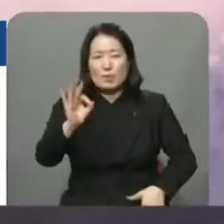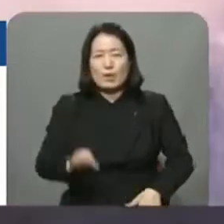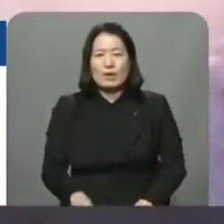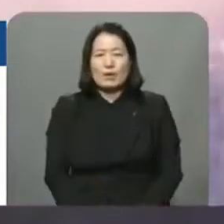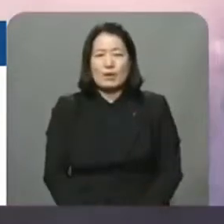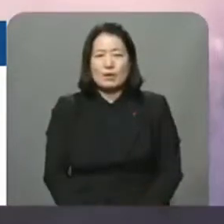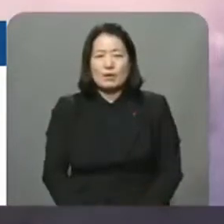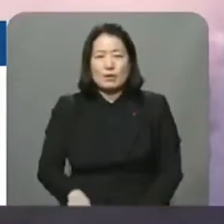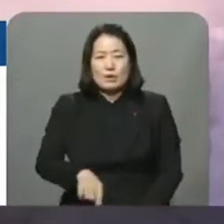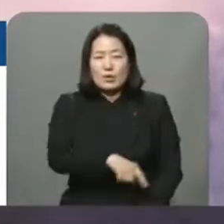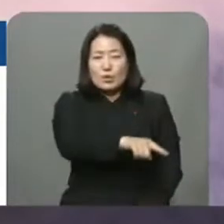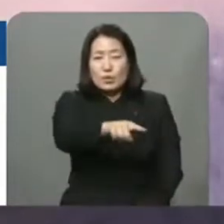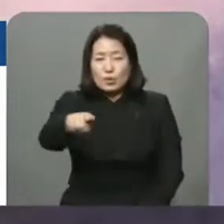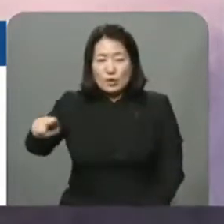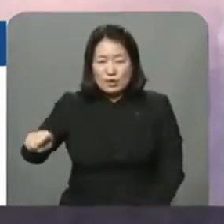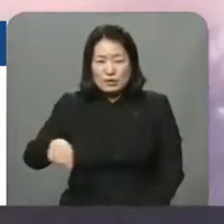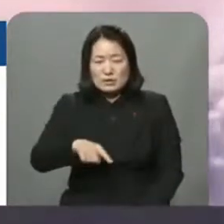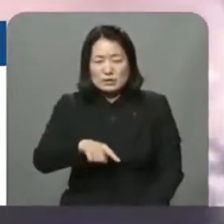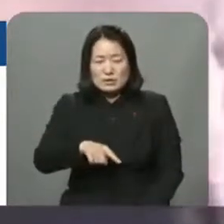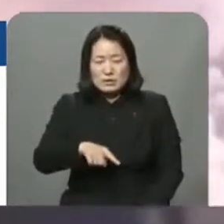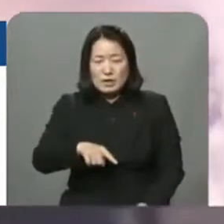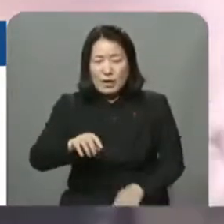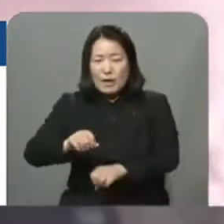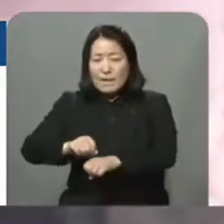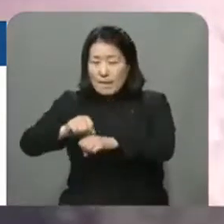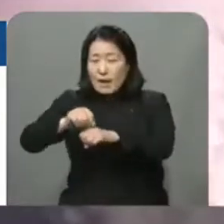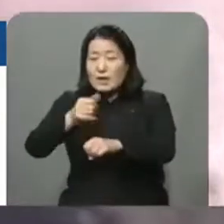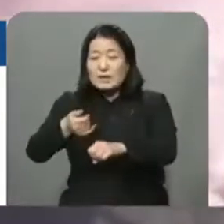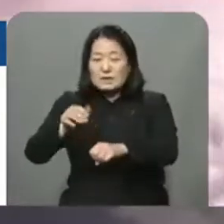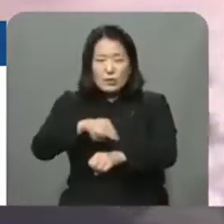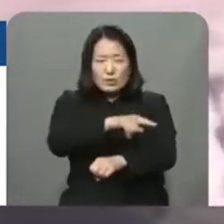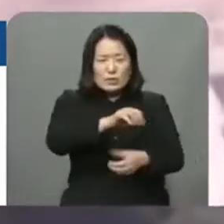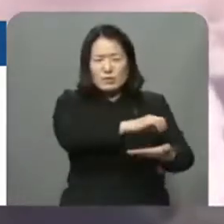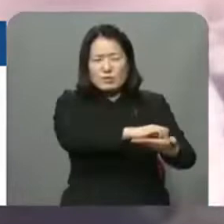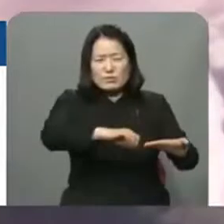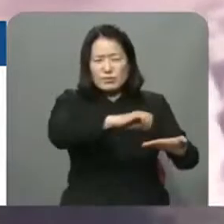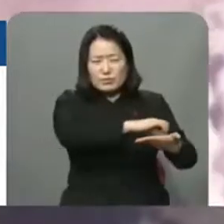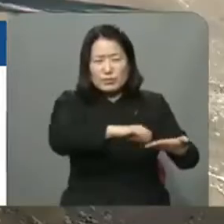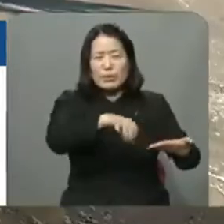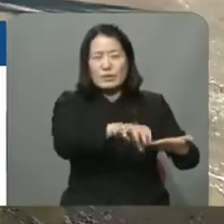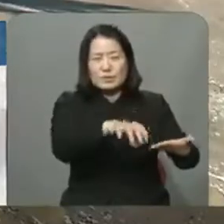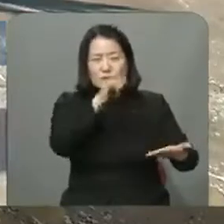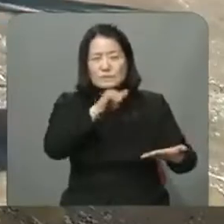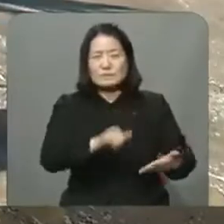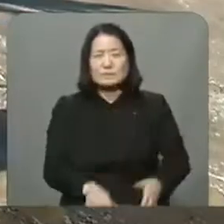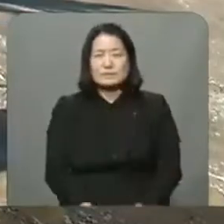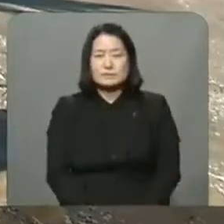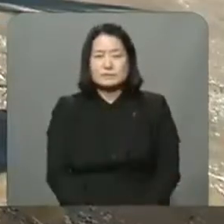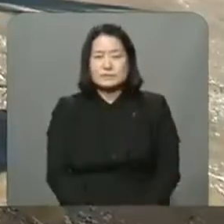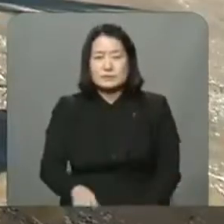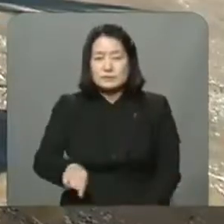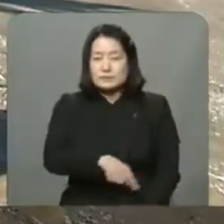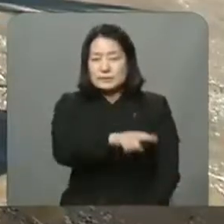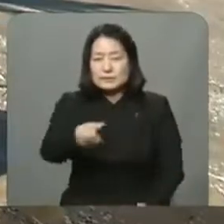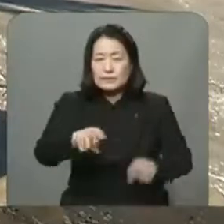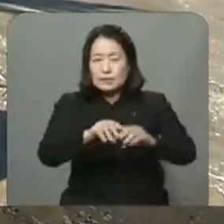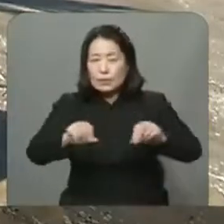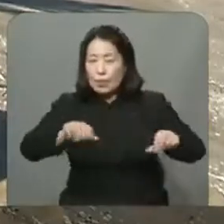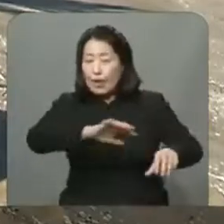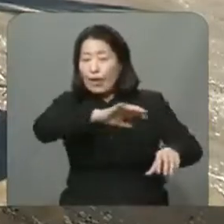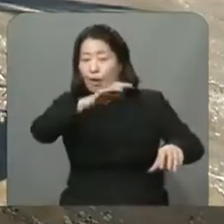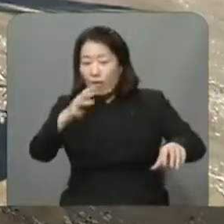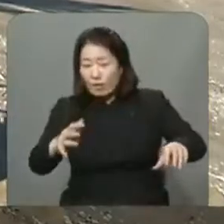저도 처음 보고 이쪽으로는 좀 많이 쌓이는데 저쪽은 계속 많이 파여서. 이 일대 모래 언덕은